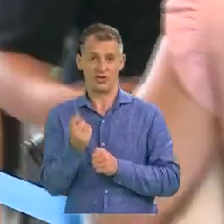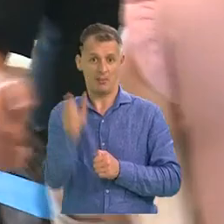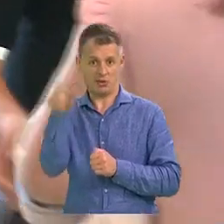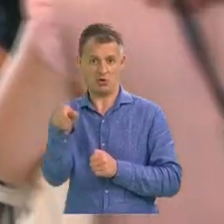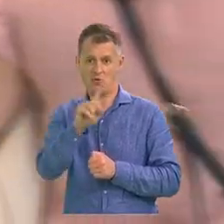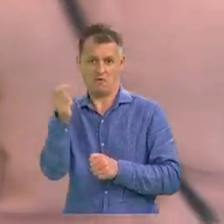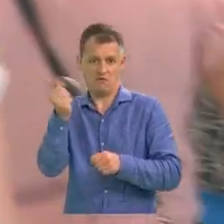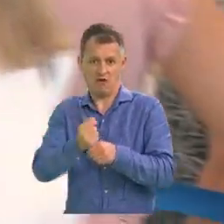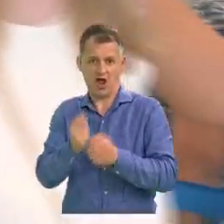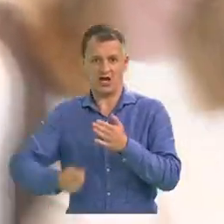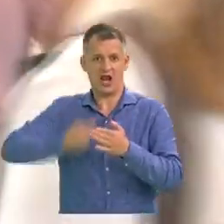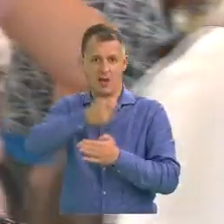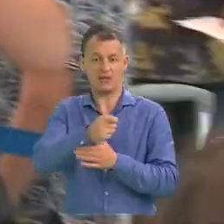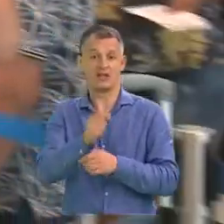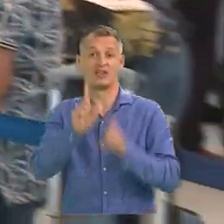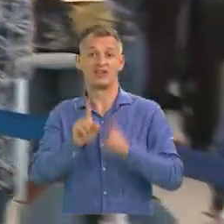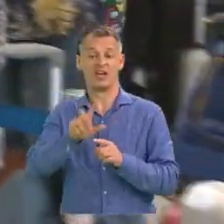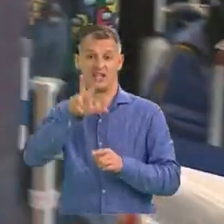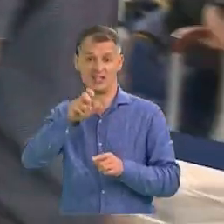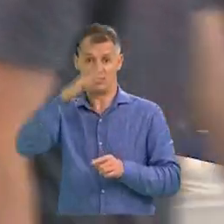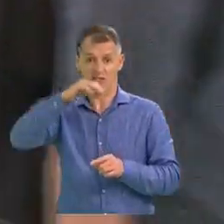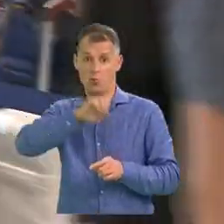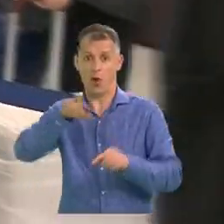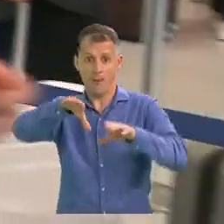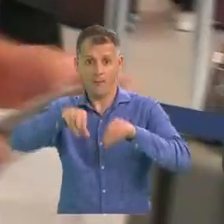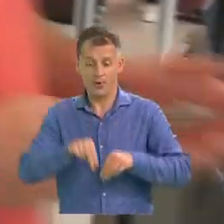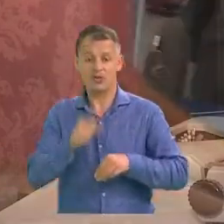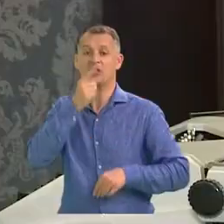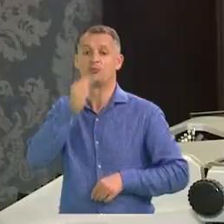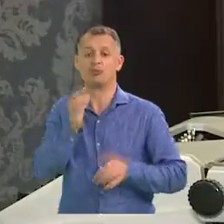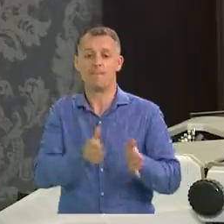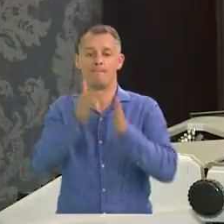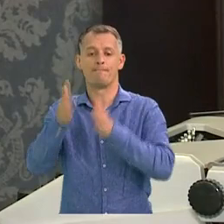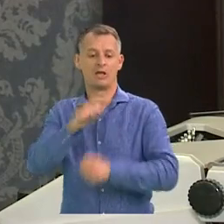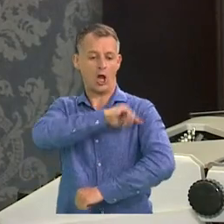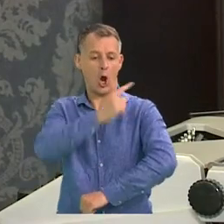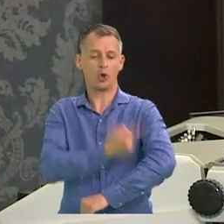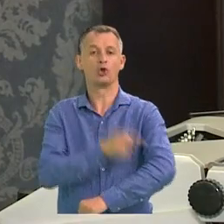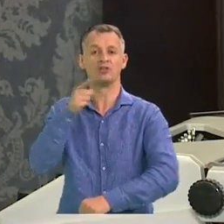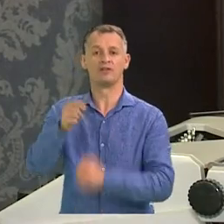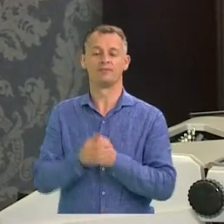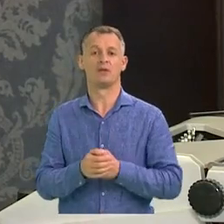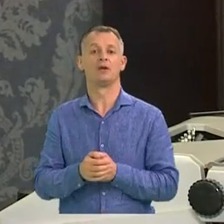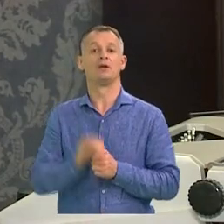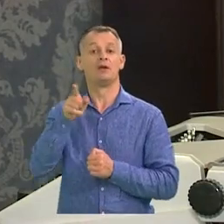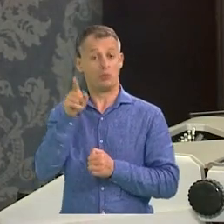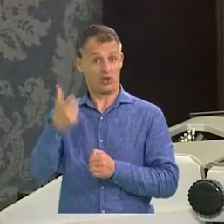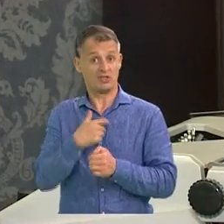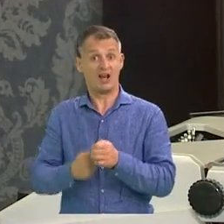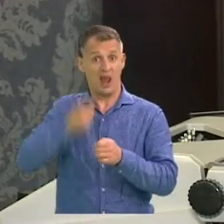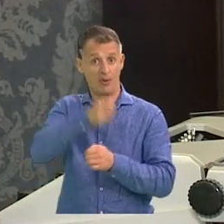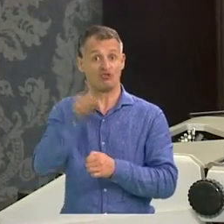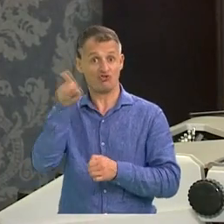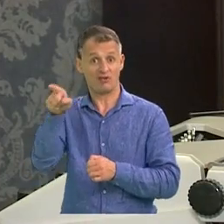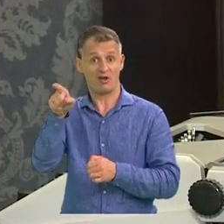o reclamație. Dacă în 30 de zile n-ați primit un răspuns din partea autorității competente, reclamați și autoritatea respectivă.